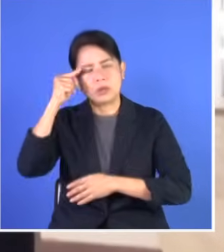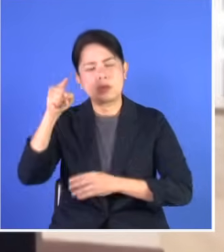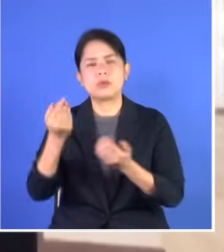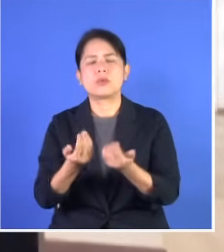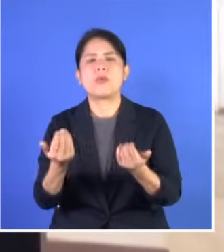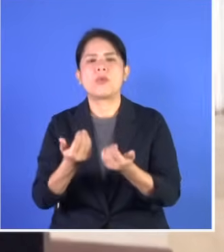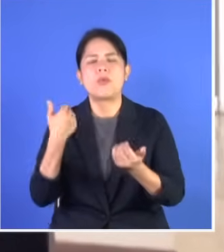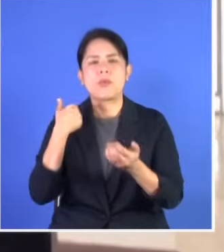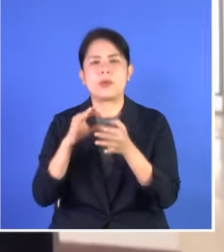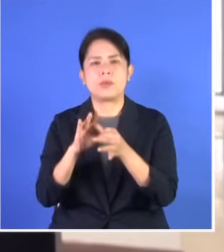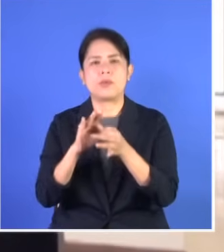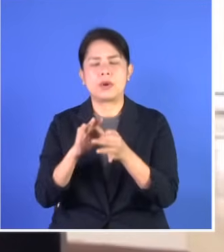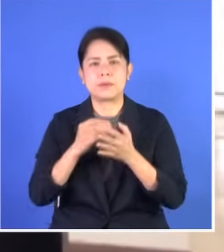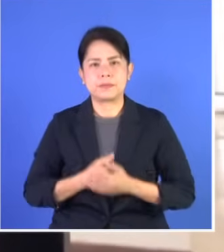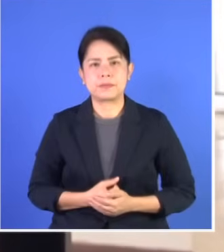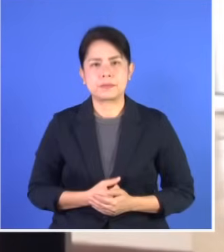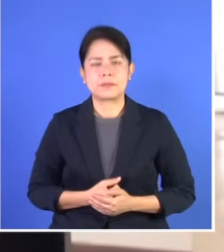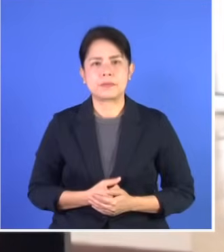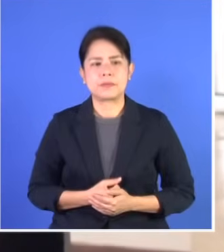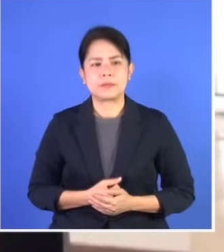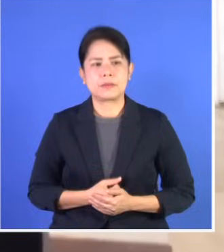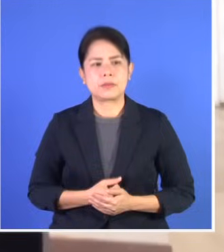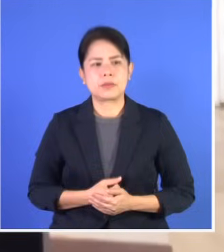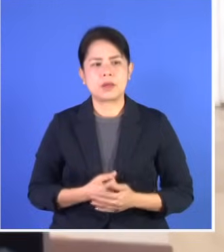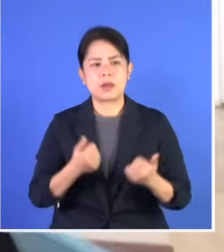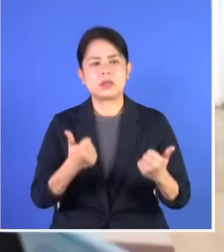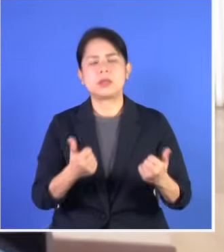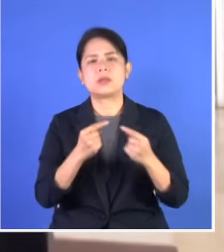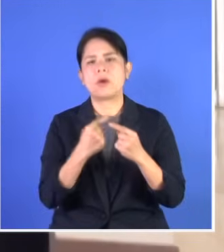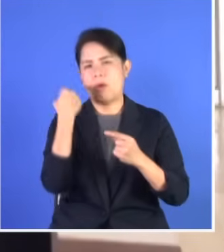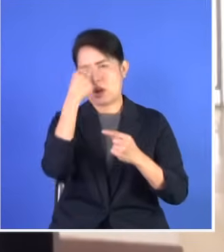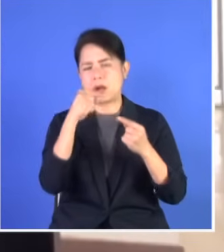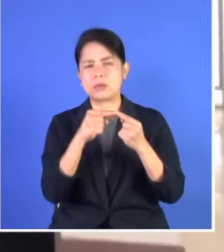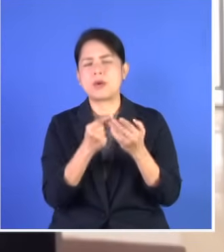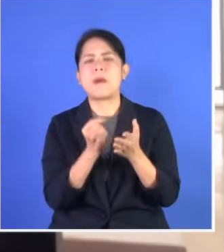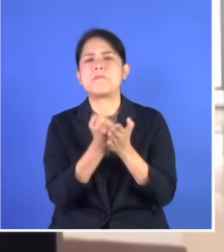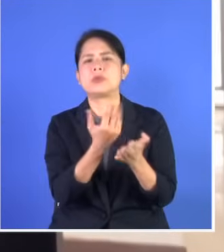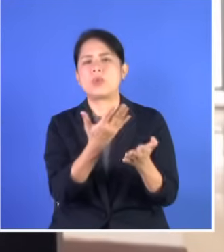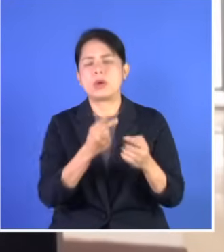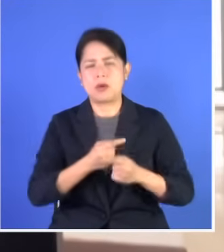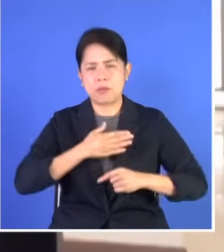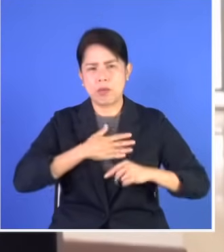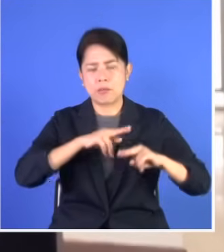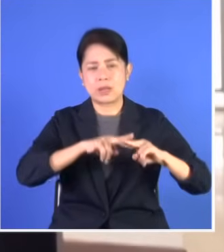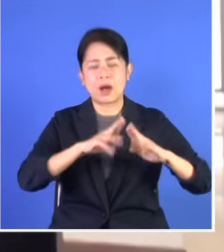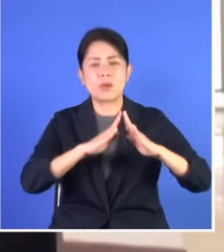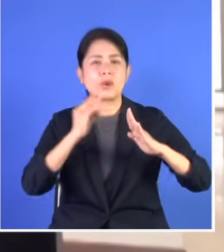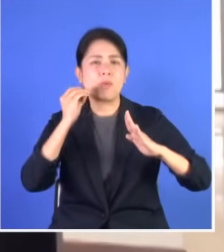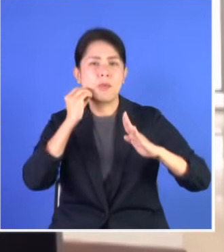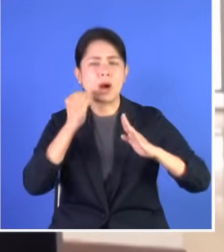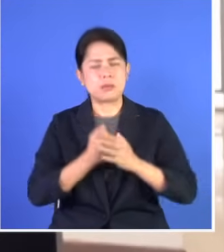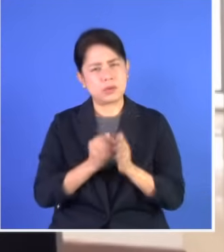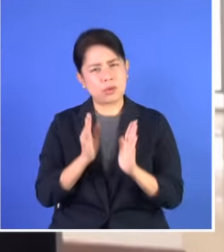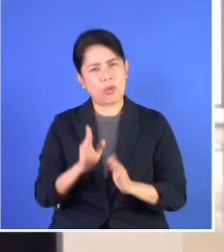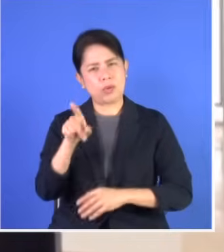ตอนนี้เราไม่มีใครช่วยเหลือเหลียวแลอะไรเลยตอนน ี้ไม่มีครับผมไปนั่งอยู่ในหมู่บ้านจนเขาสงสัยผม